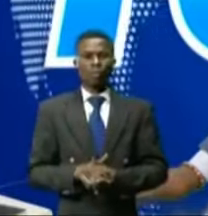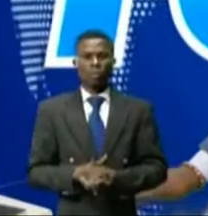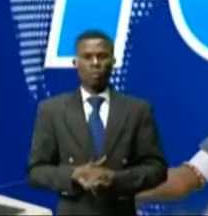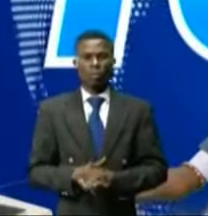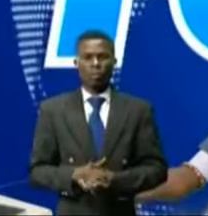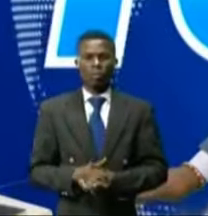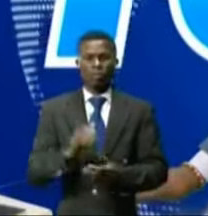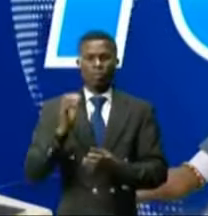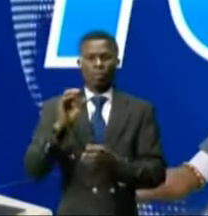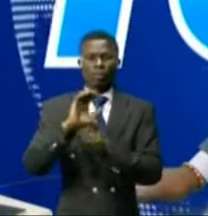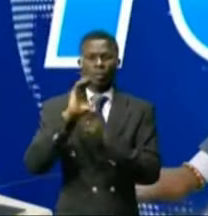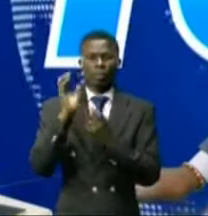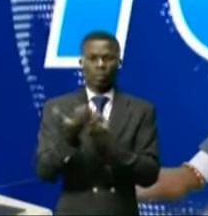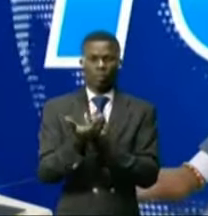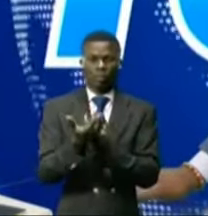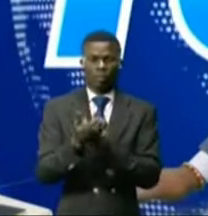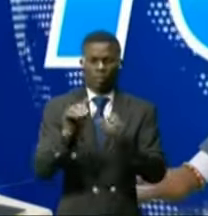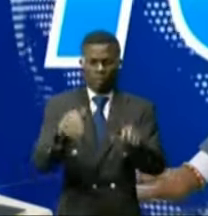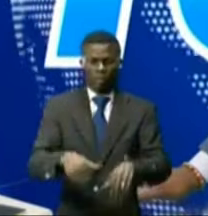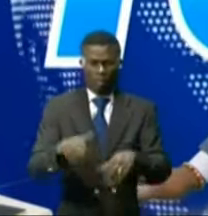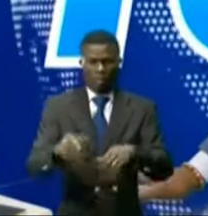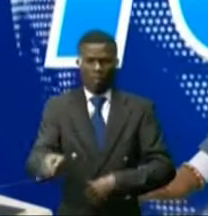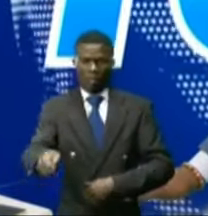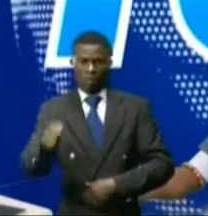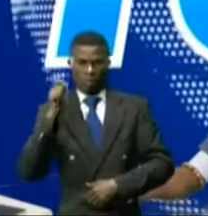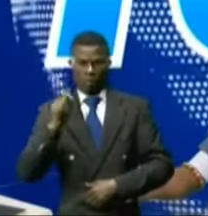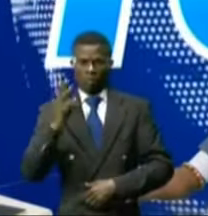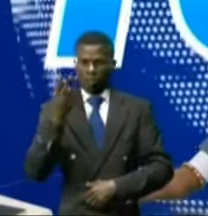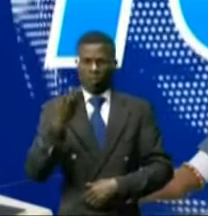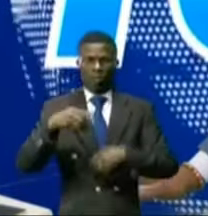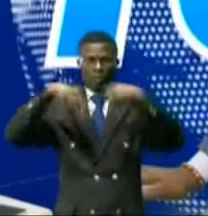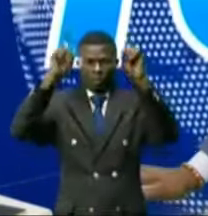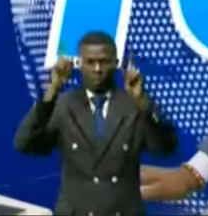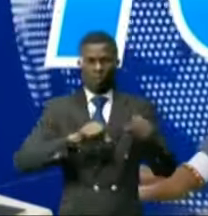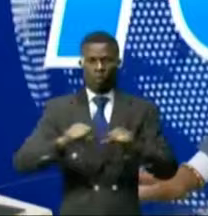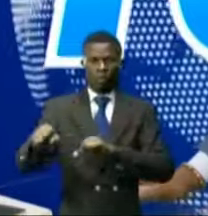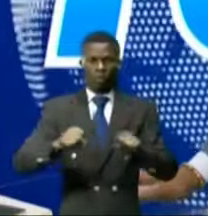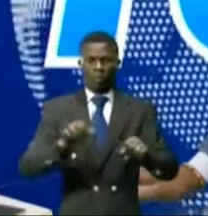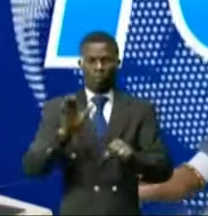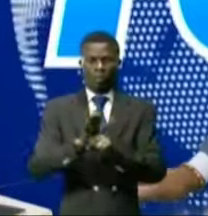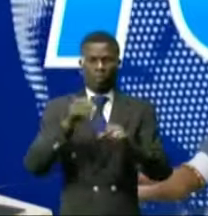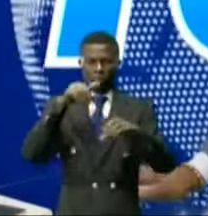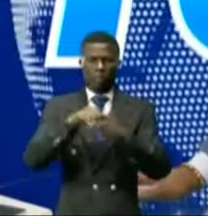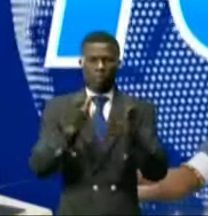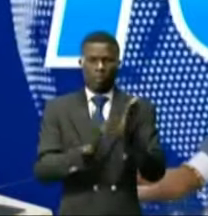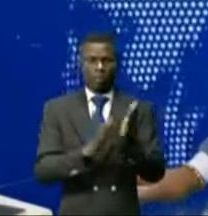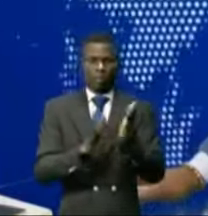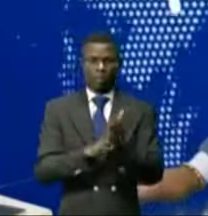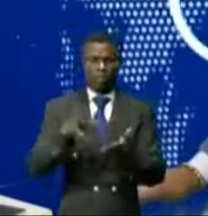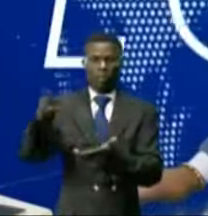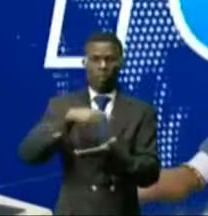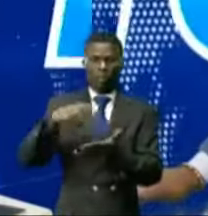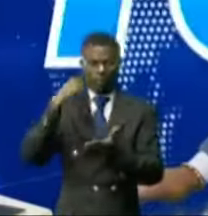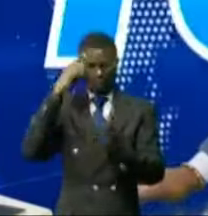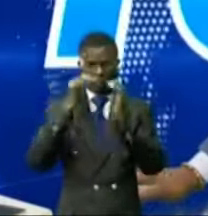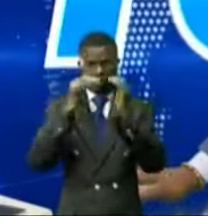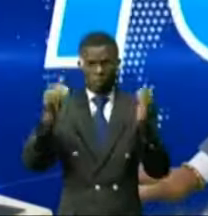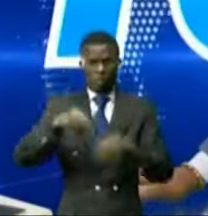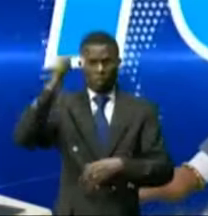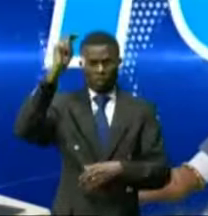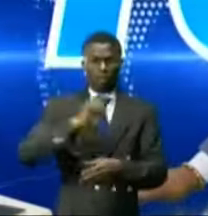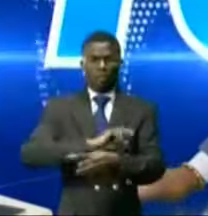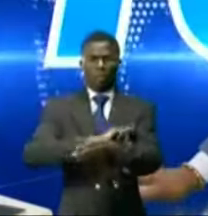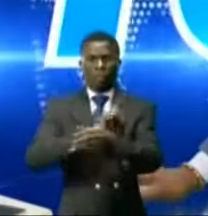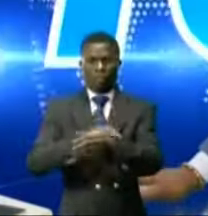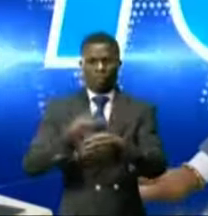La culture, vecteur de la paix. Sachez que la troisième édition du concours interscolaire de la poésie pour la paix dans le Nord Kivu